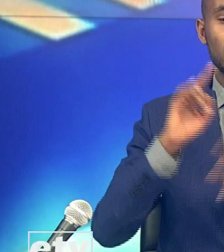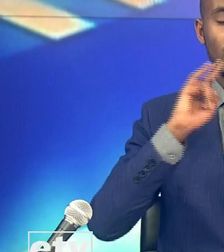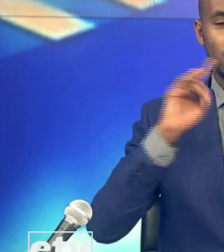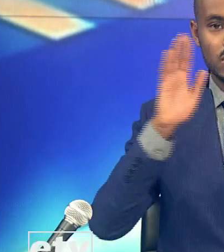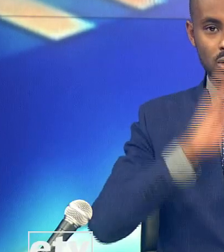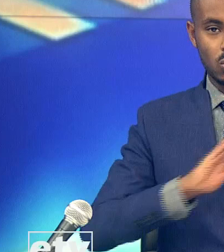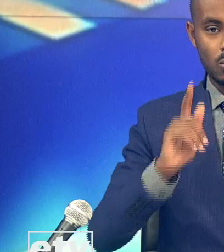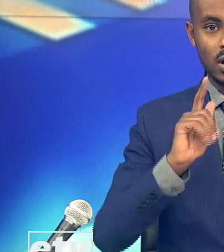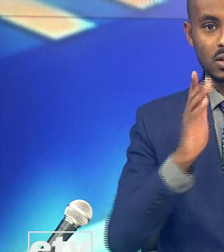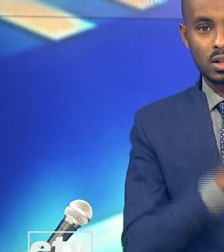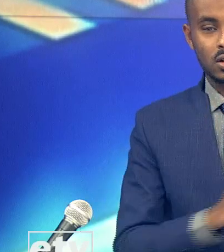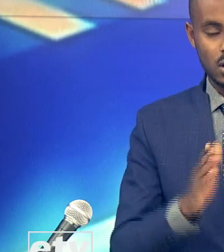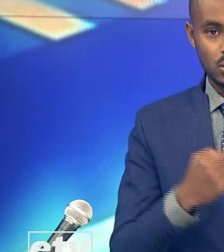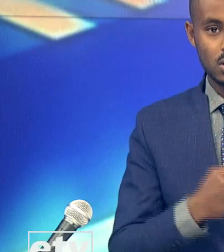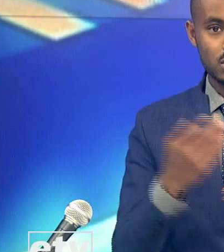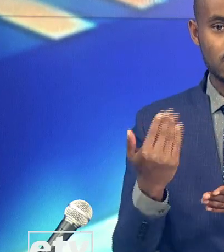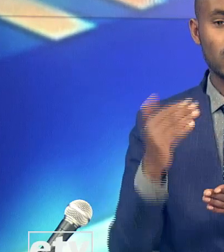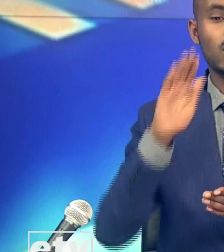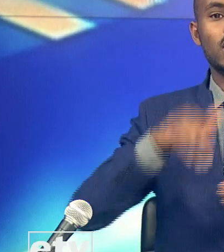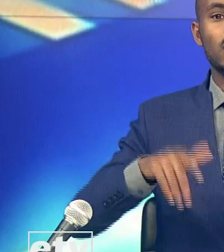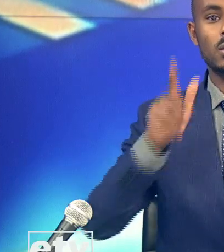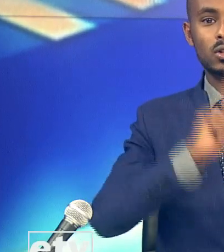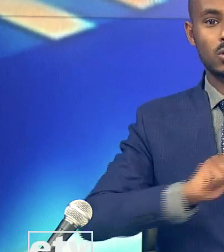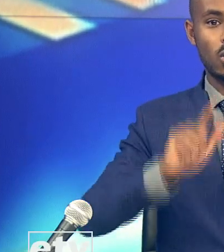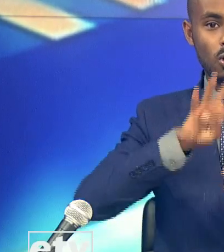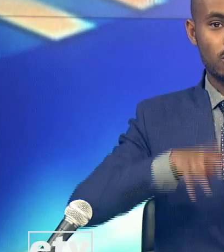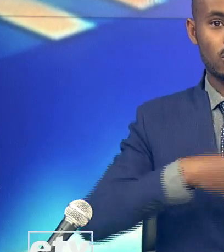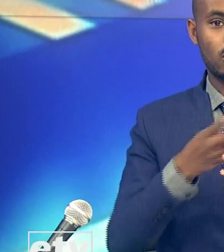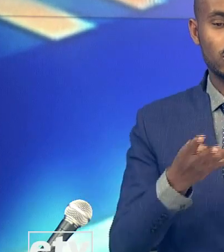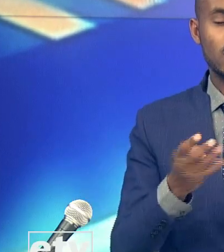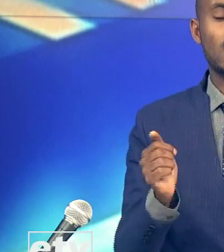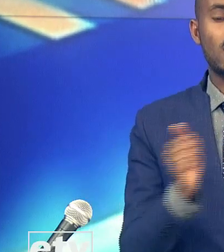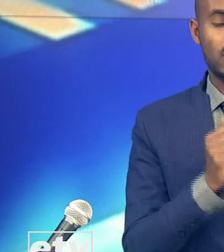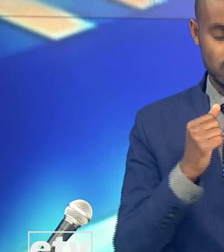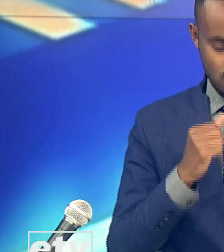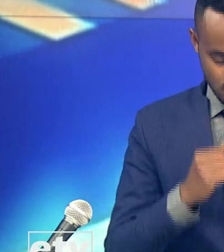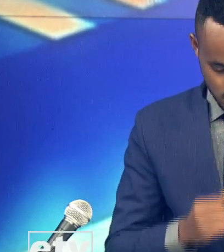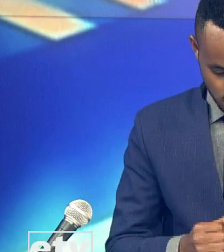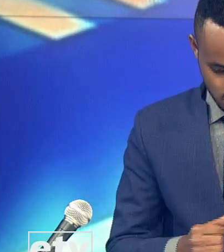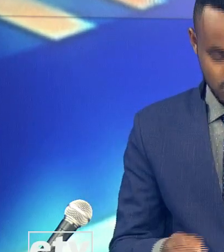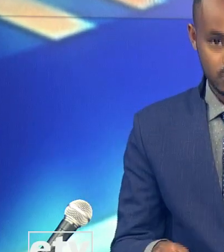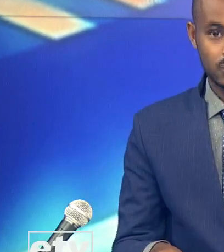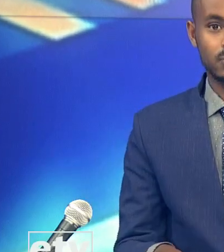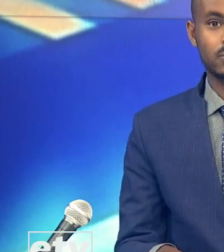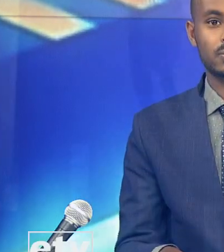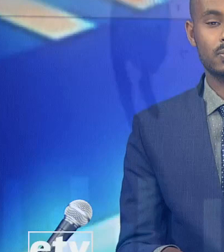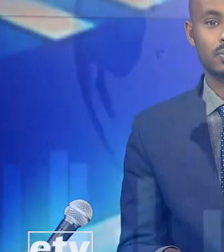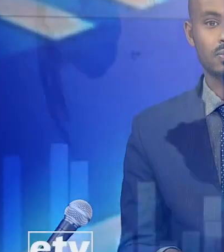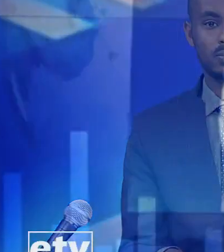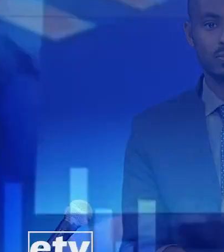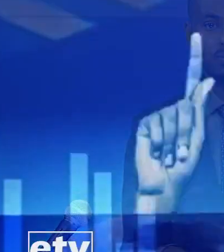ለእለቱ ዜና በመልክት ቋንቋ ያዘጋጀናቸው እነዚህ ነበሩ። ከቀሪ የመልክት ቋንቋ ፕሮግራሞች ጋር አብራችሁን ቆዩ።